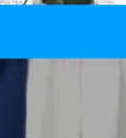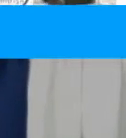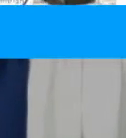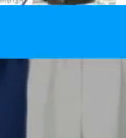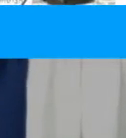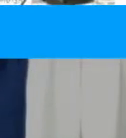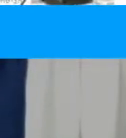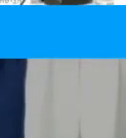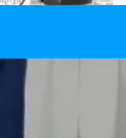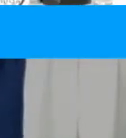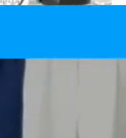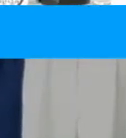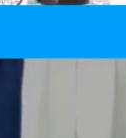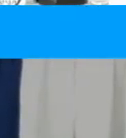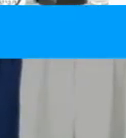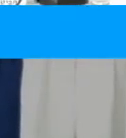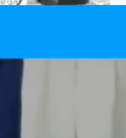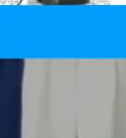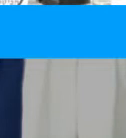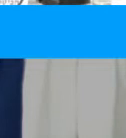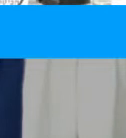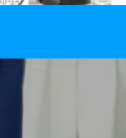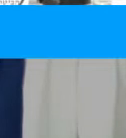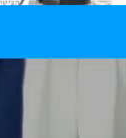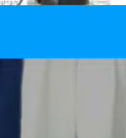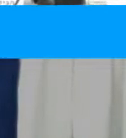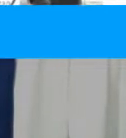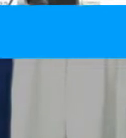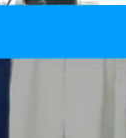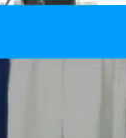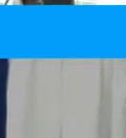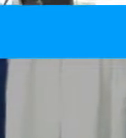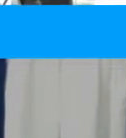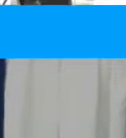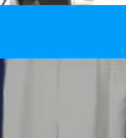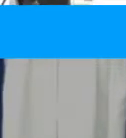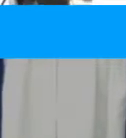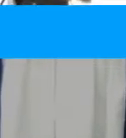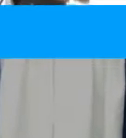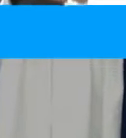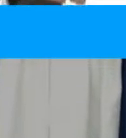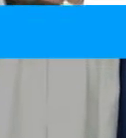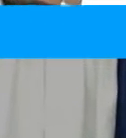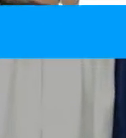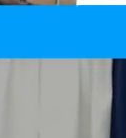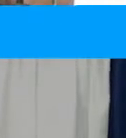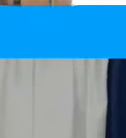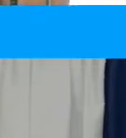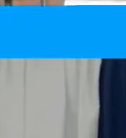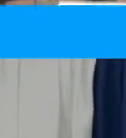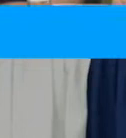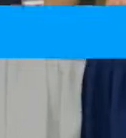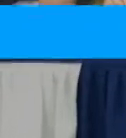רצחני, של ארגון שאינו מכיר בקיומנו, ארגון איסלאמיסטי קיצוני, שאיננו קיים בהרבה